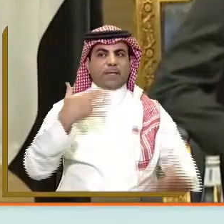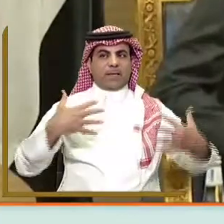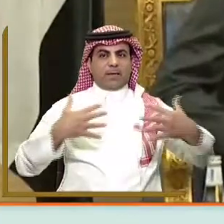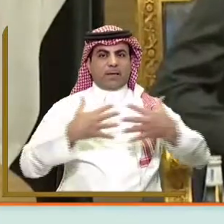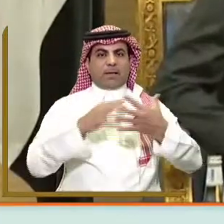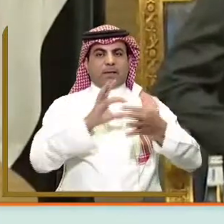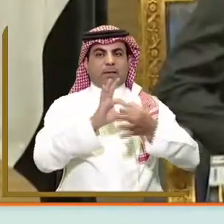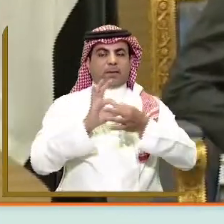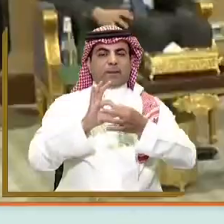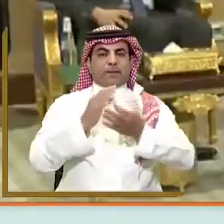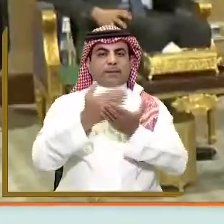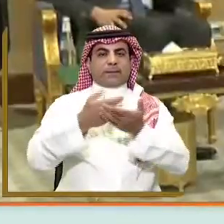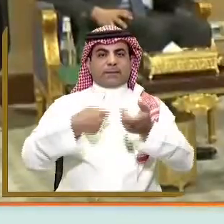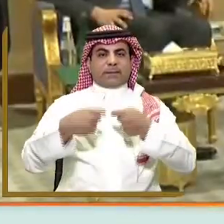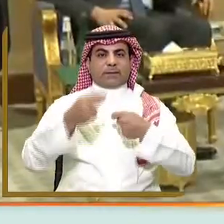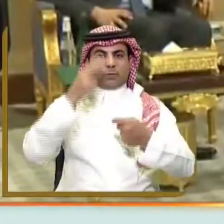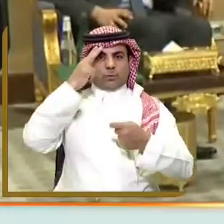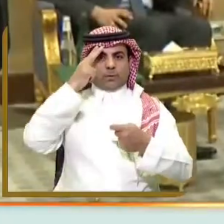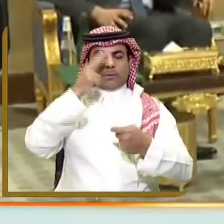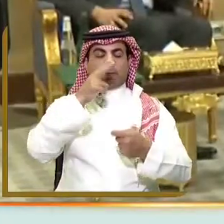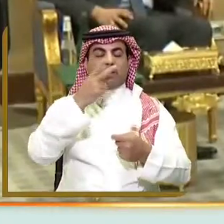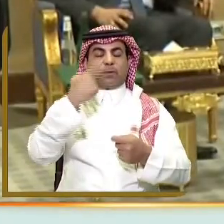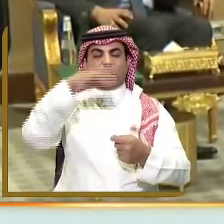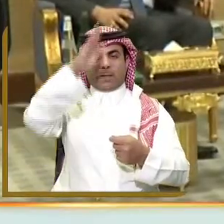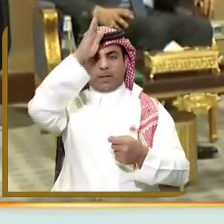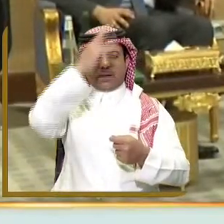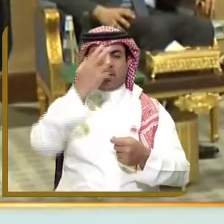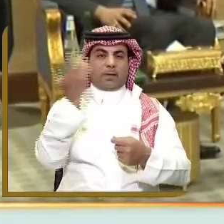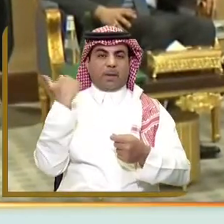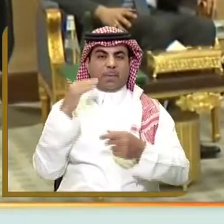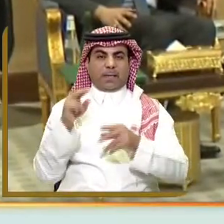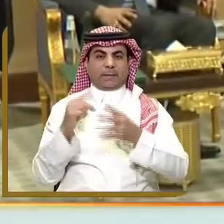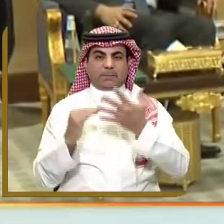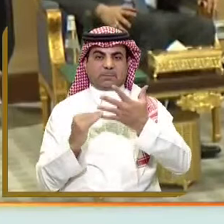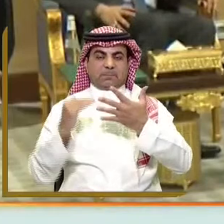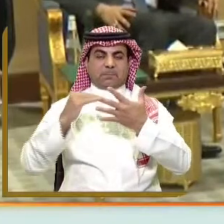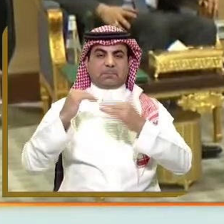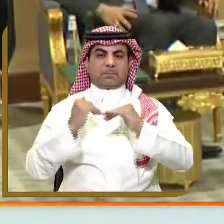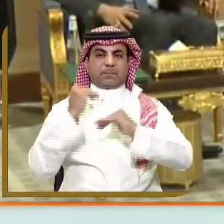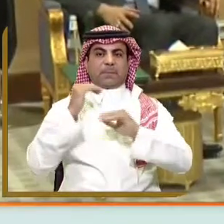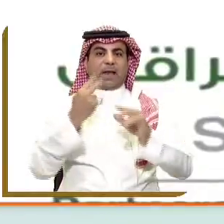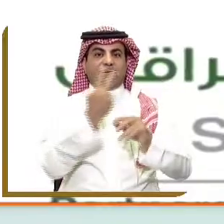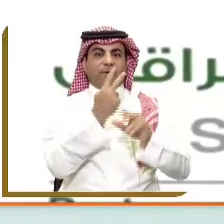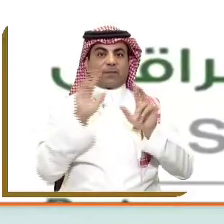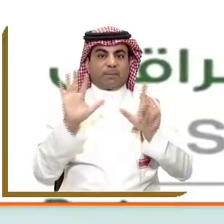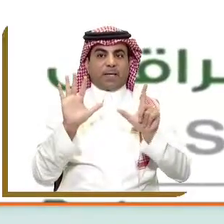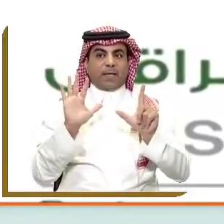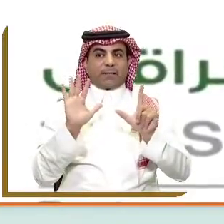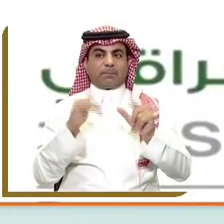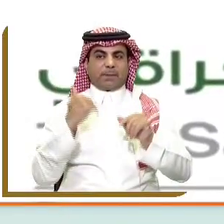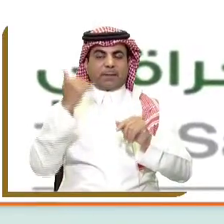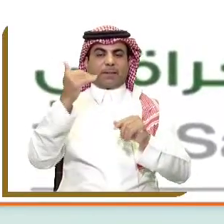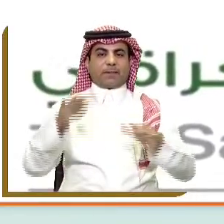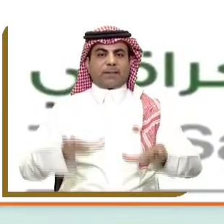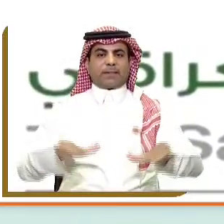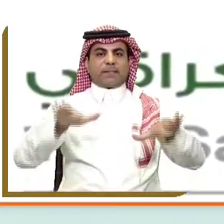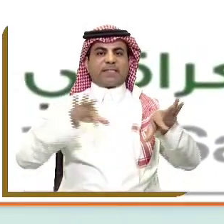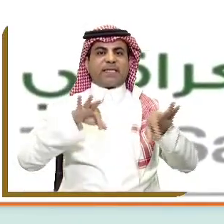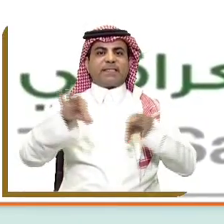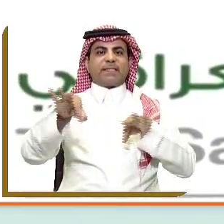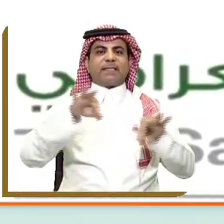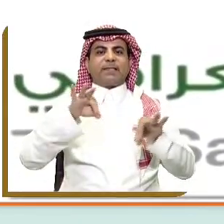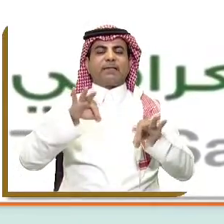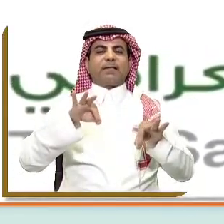العلاقات الاقتصادية بين المملكة والعراق شهدت نقلة نوعية في 2017 مع إنشاء مجلس التنسيق